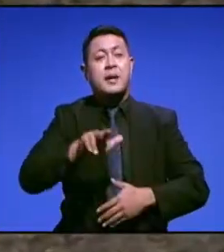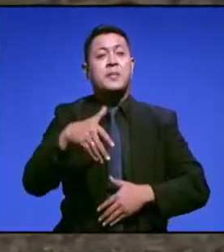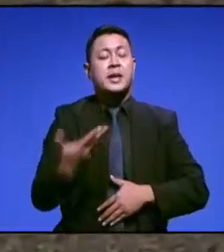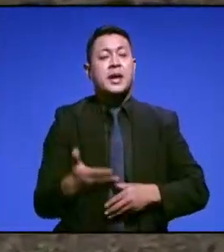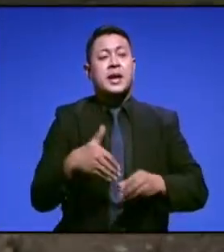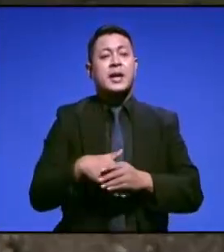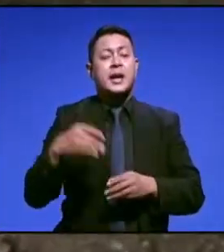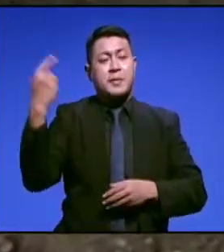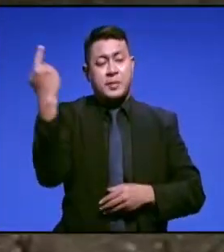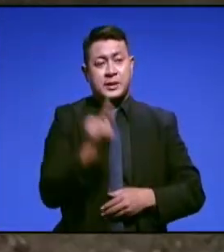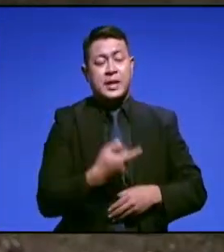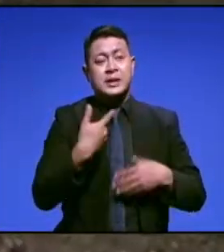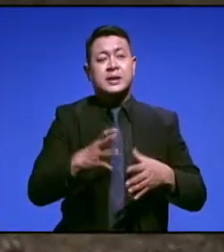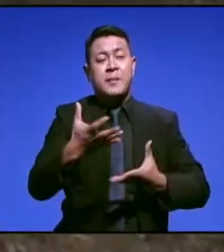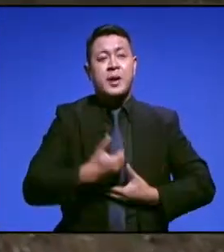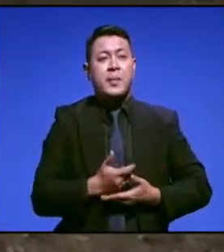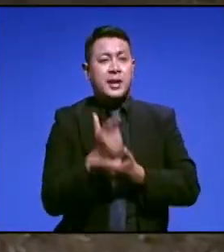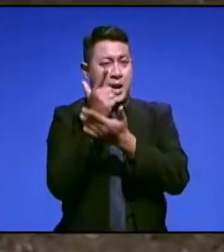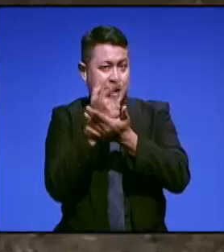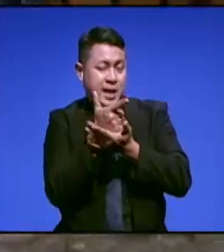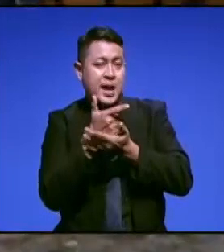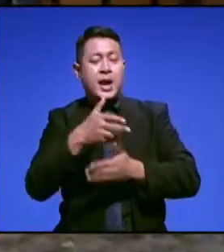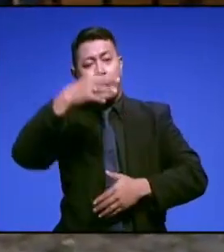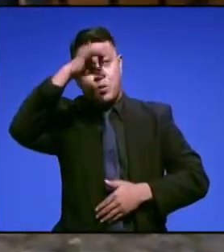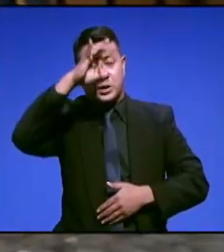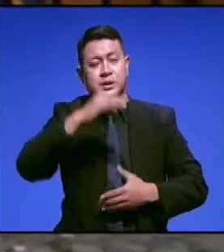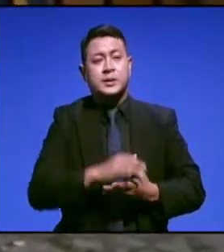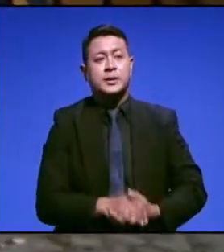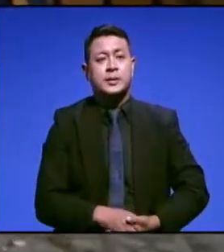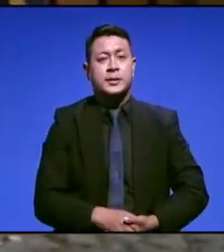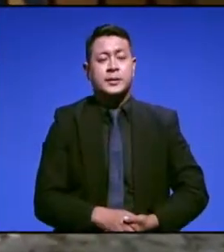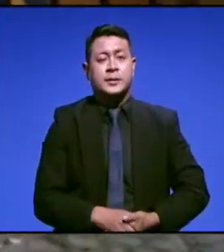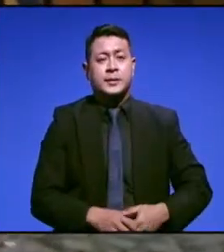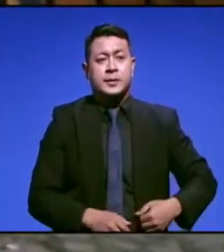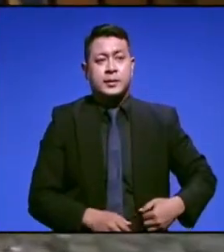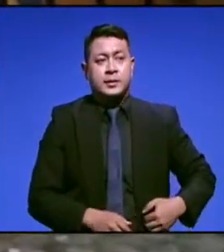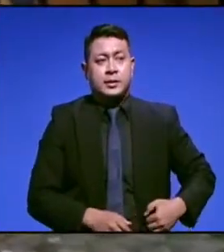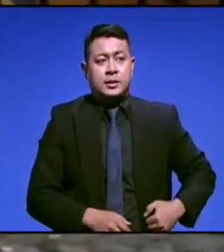dalam perjalanan setelah mendapat tembakan dari polisi. Tim Liputan Transmedia.